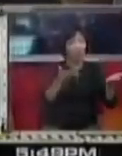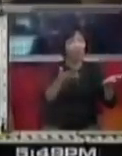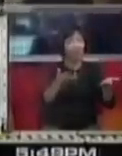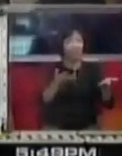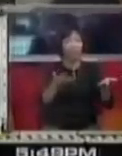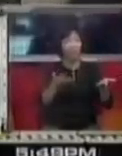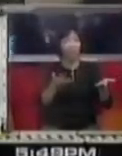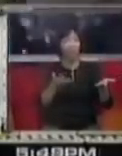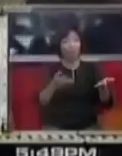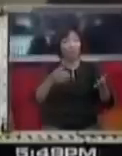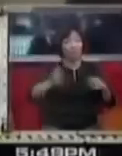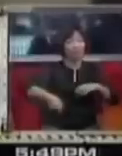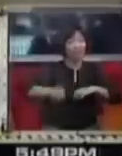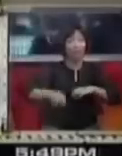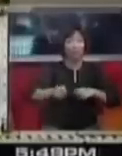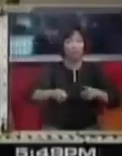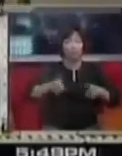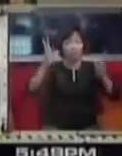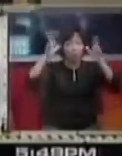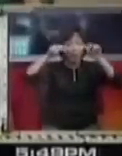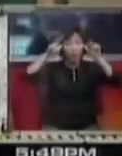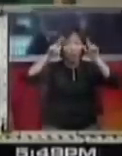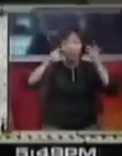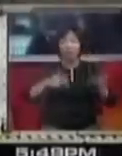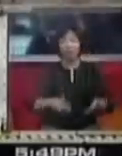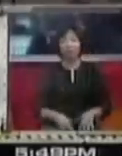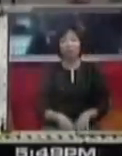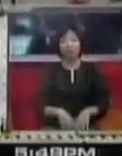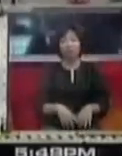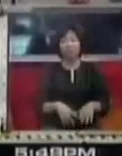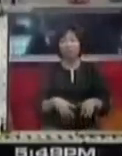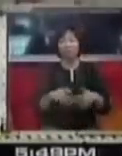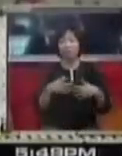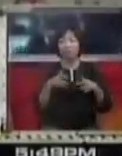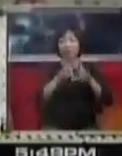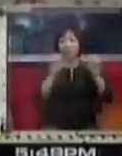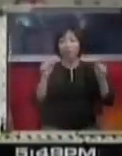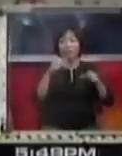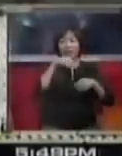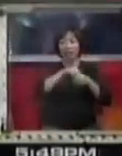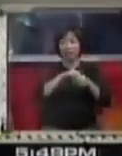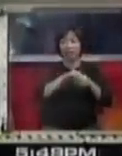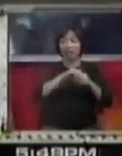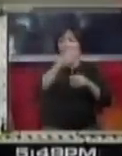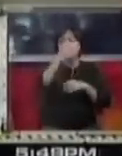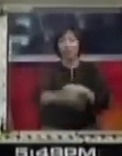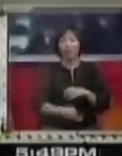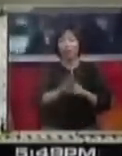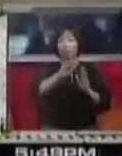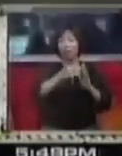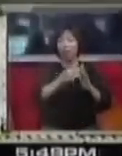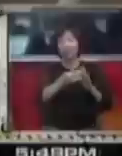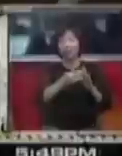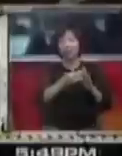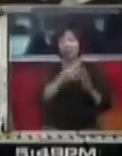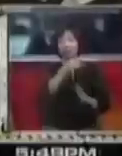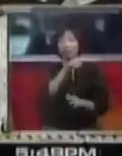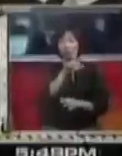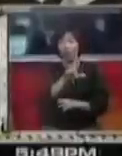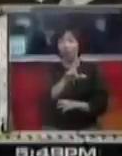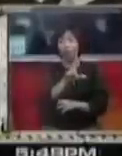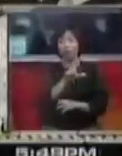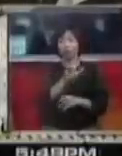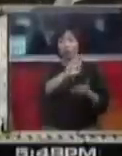Nako naman, ginawang bar at bustahan ang harap ng kanilang barangay. Alam kaya ito ng kanilang